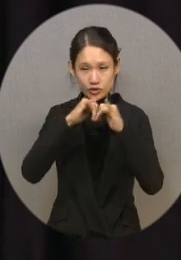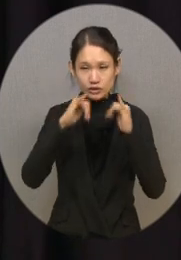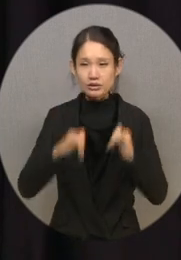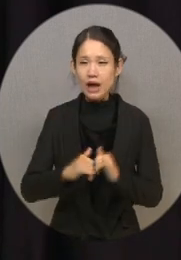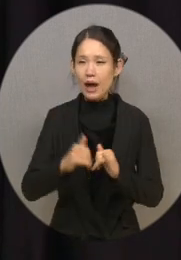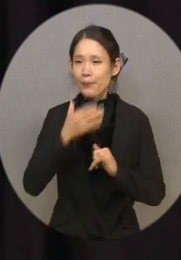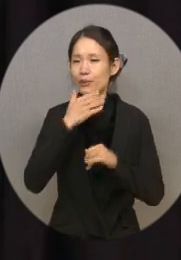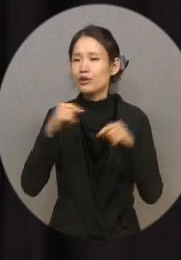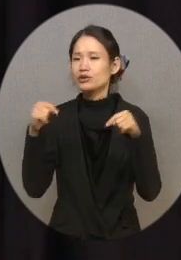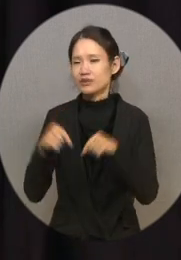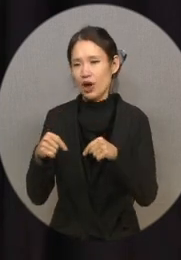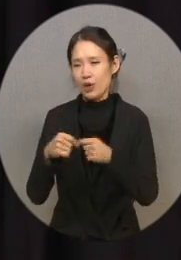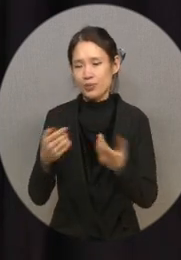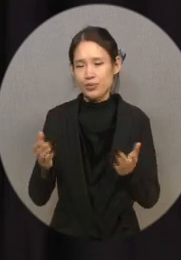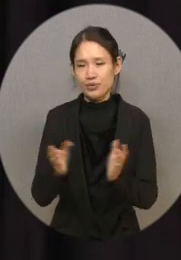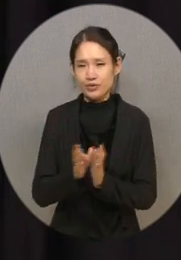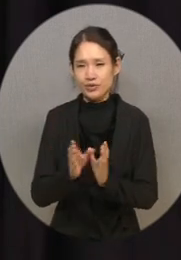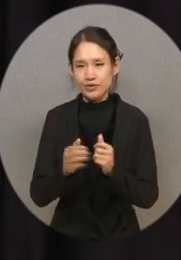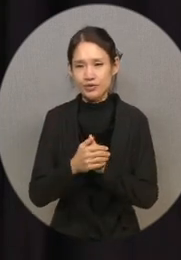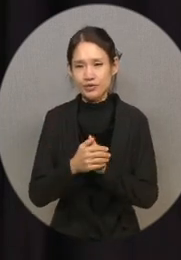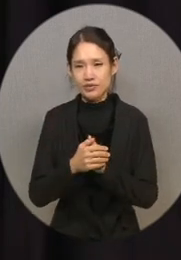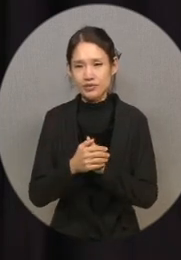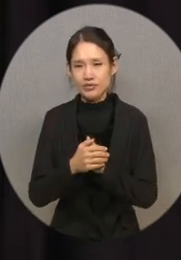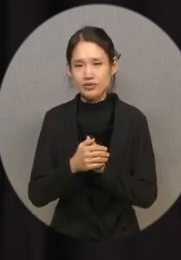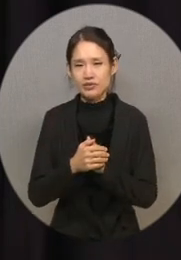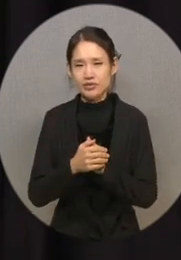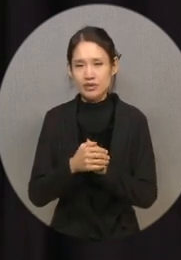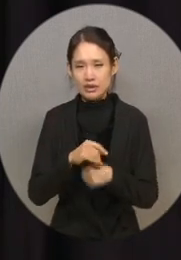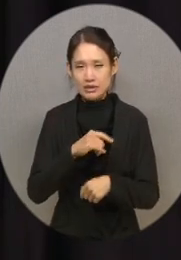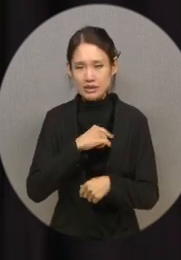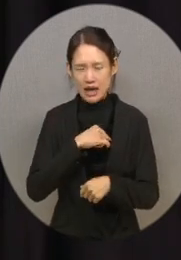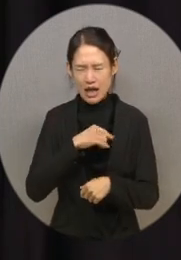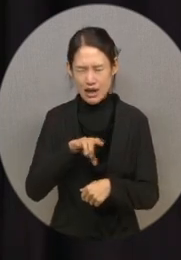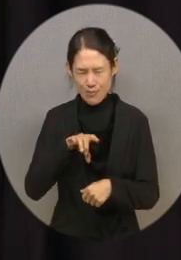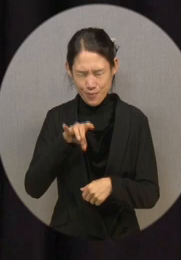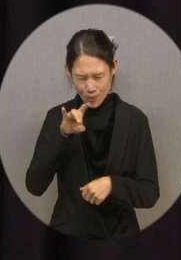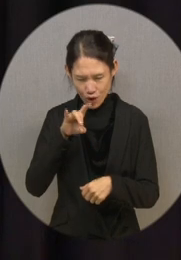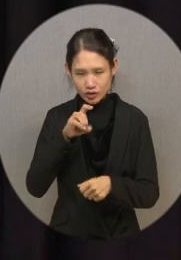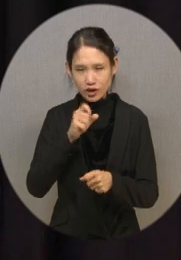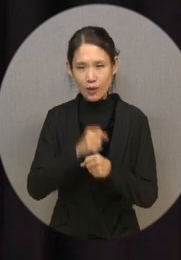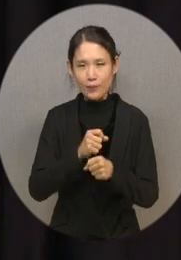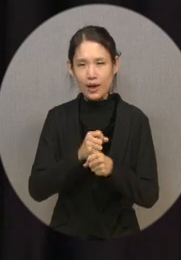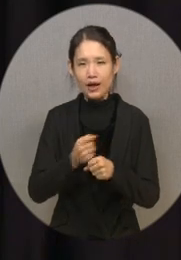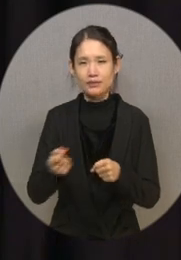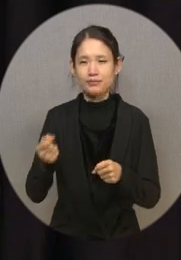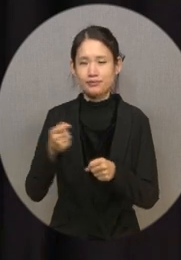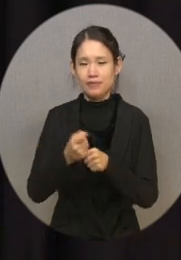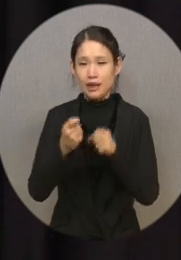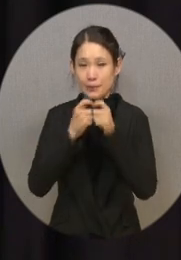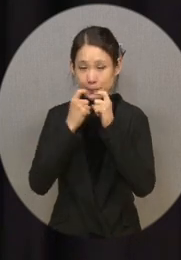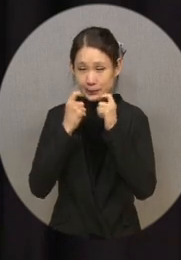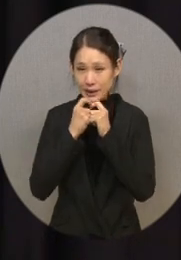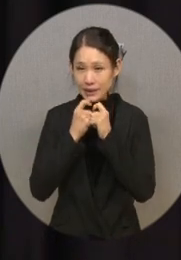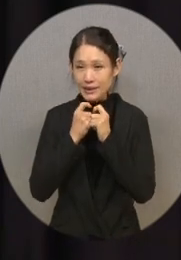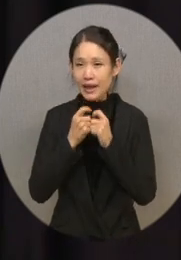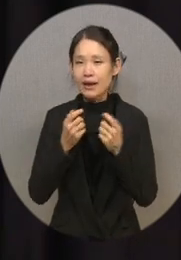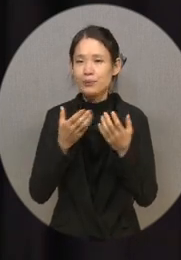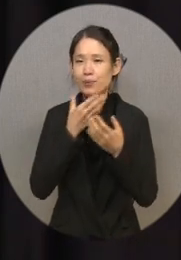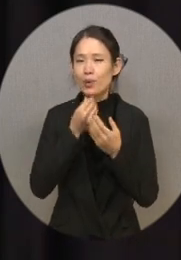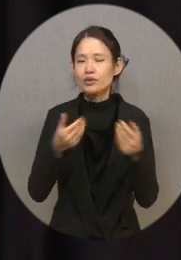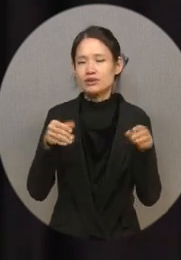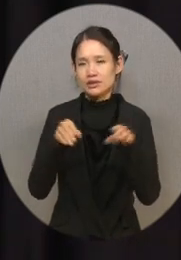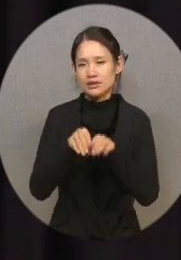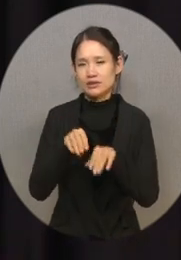한국사회복지협의회예요. 그러니까 한국사회복지협의회는 정말 가장 먼저 만들어진 민간복지기관이다.